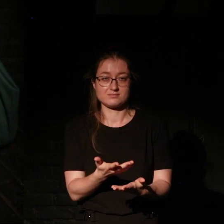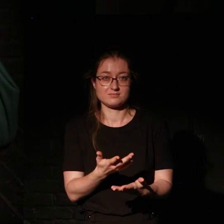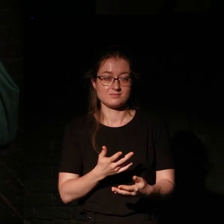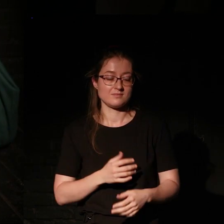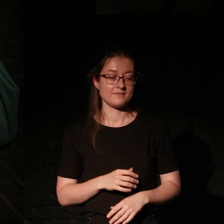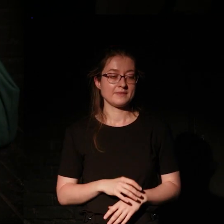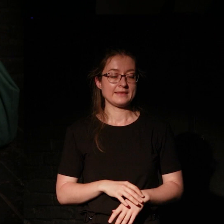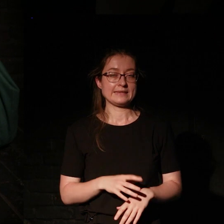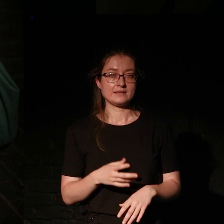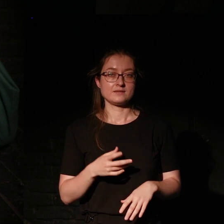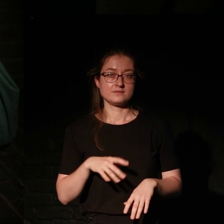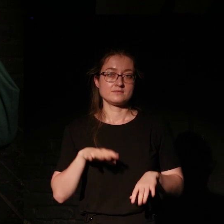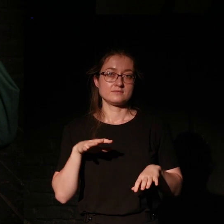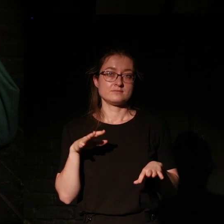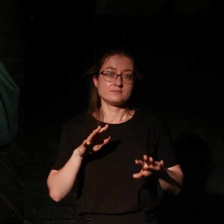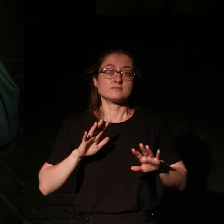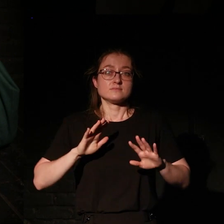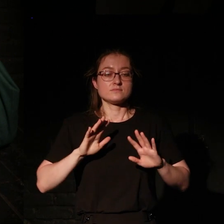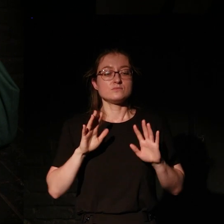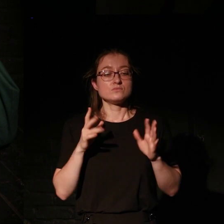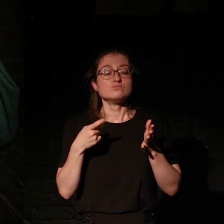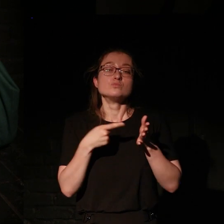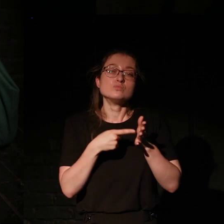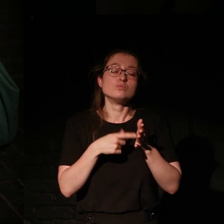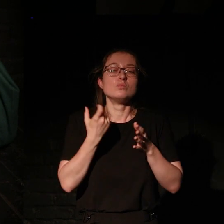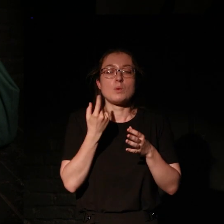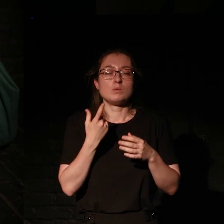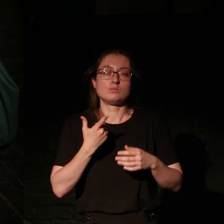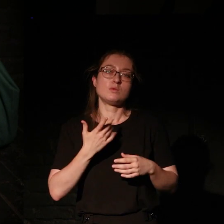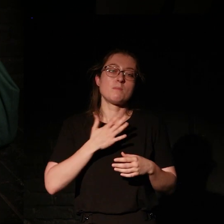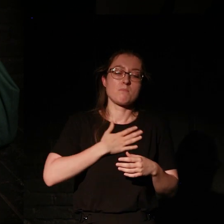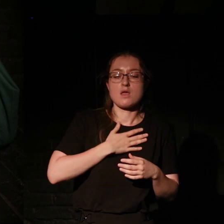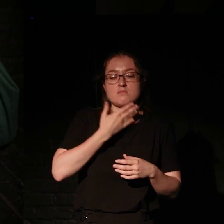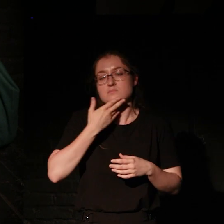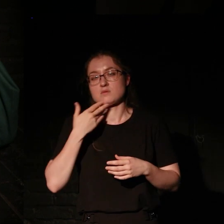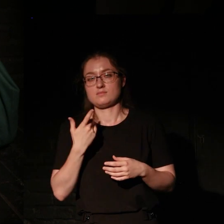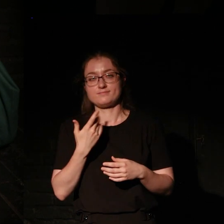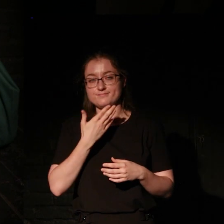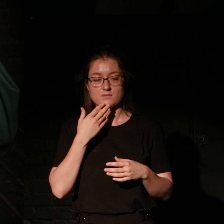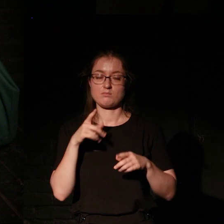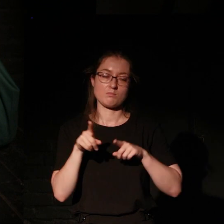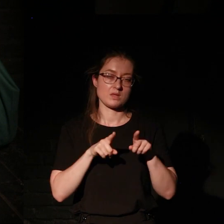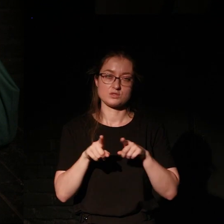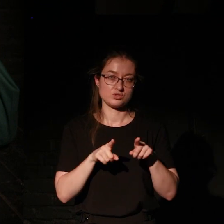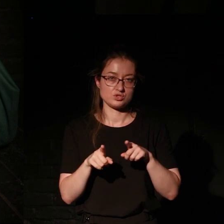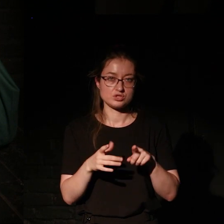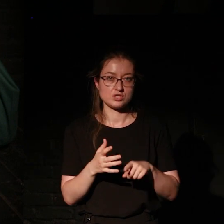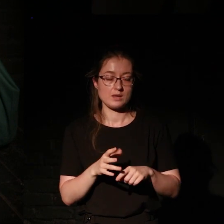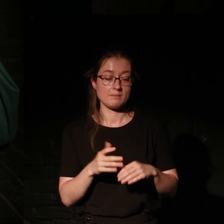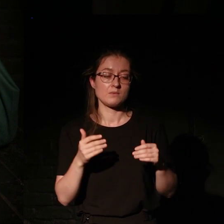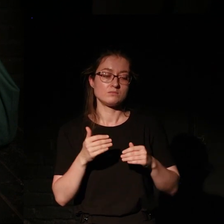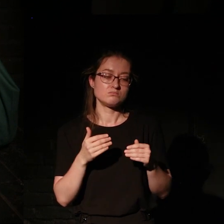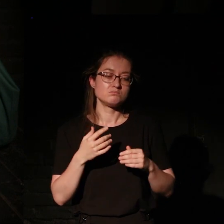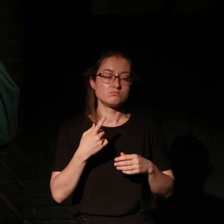posiadanie czy nieposiadanie nie miałoby wielkiego znaczenia. I rzeczywiście można zauważyć w XVI wieku, chociaż oczywiście